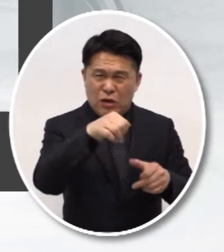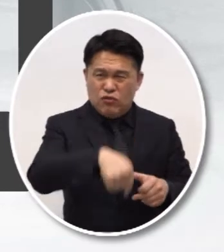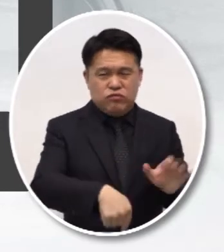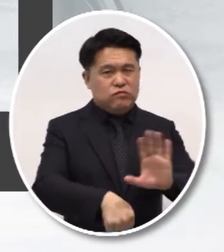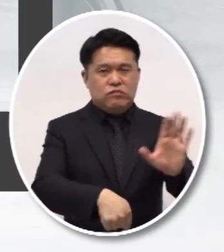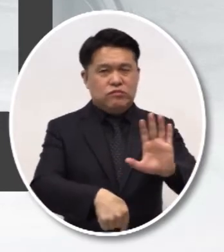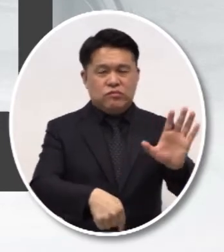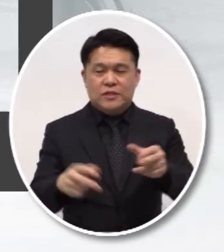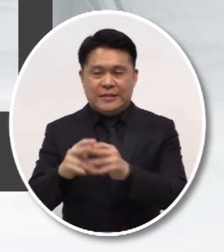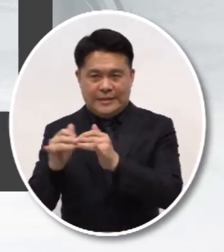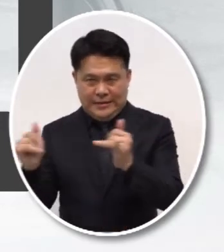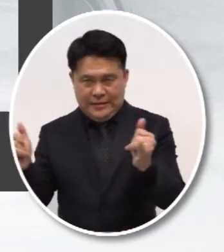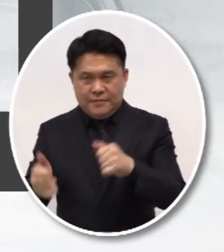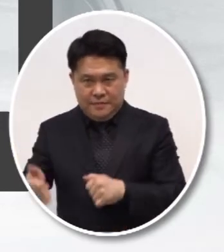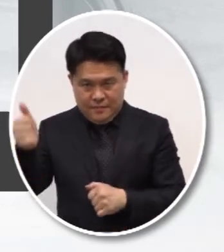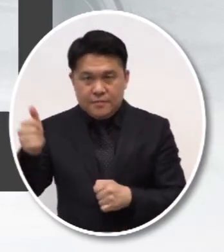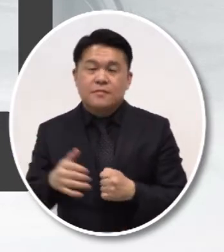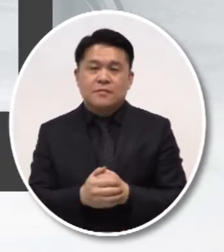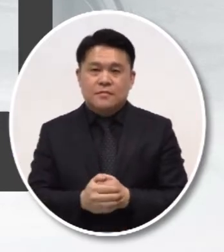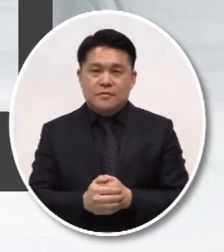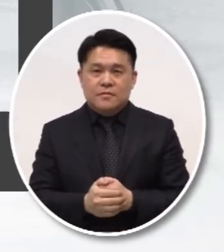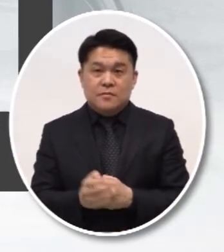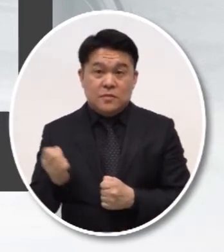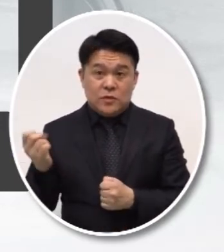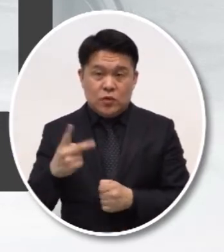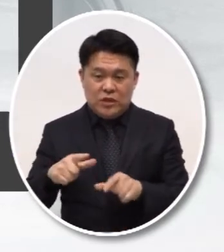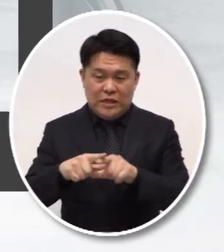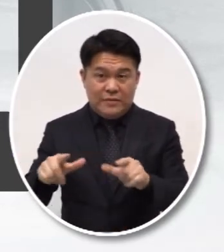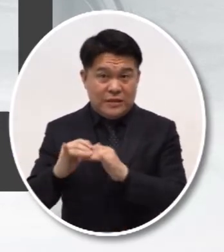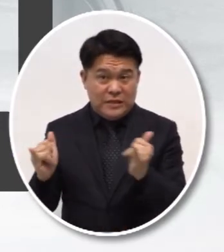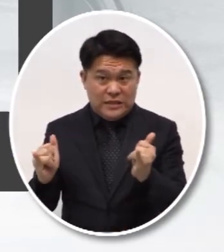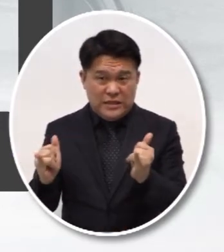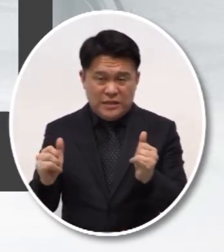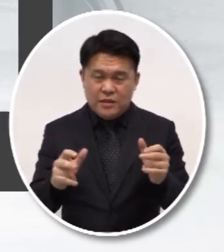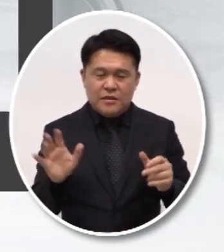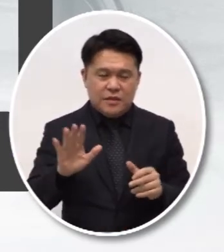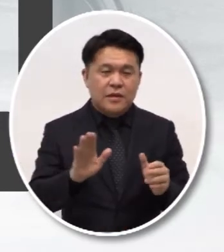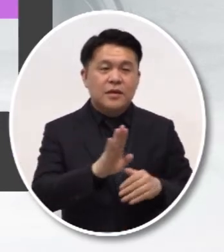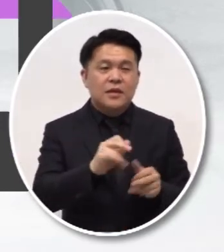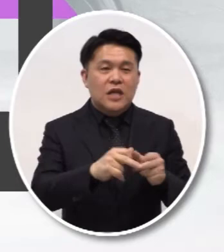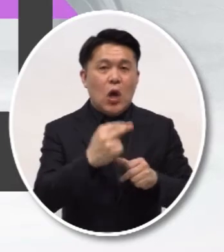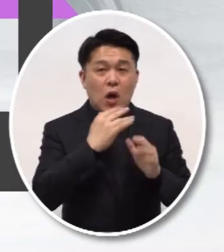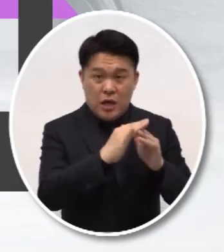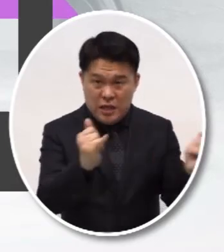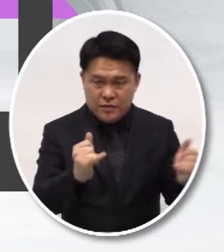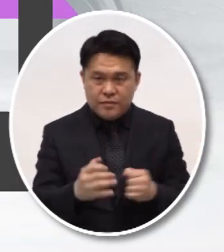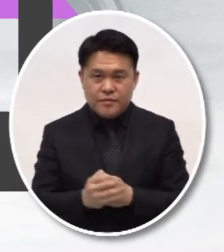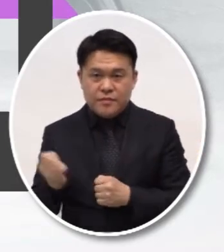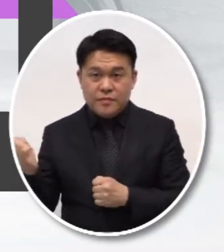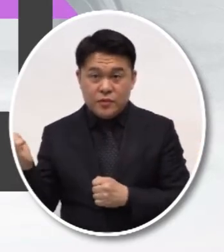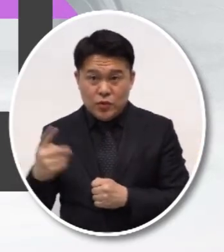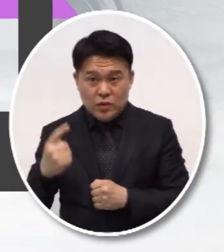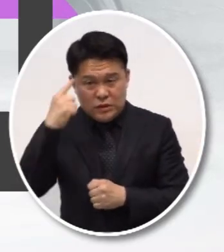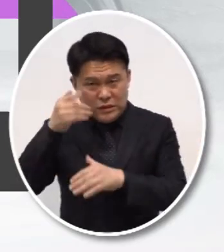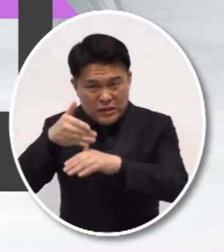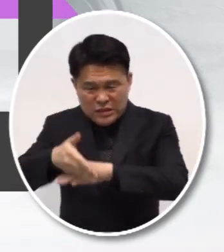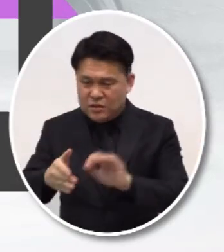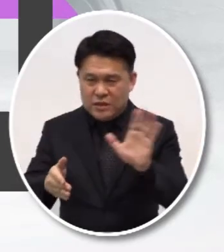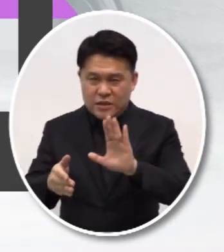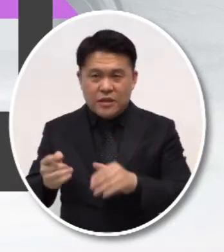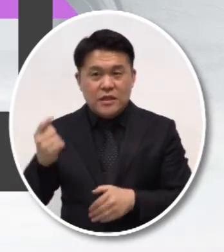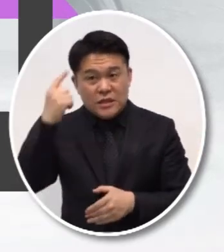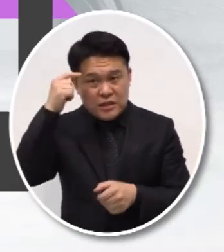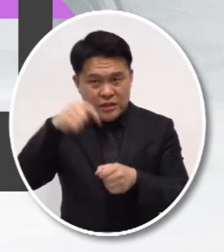장애우보다는 장애인이 올바른 표현입니다. 또 일반인은 비장애인으로, 정신지체는 지적장애로